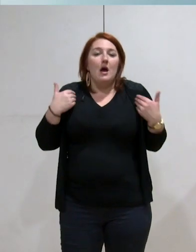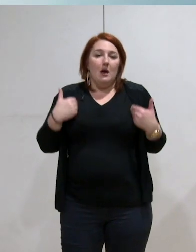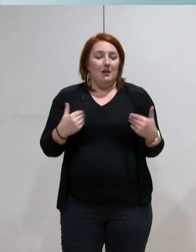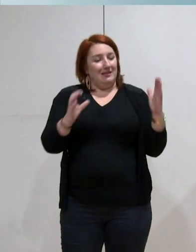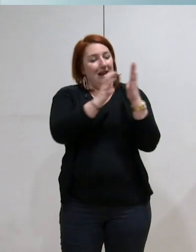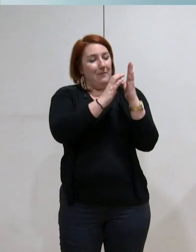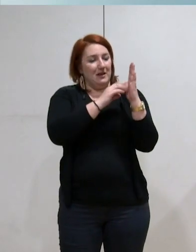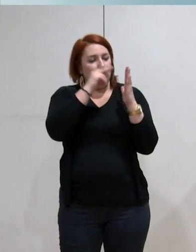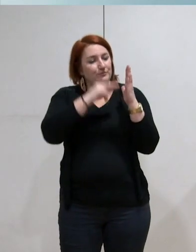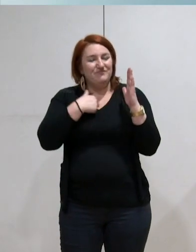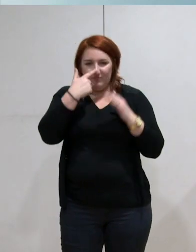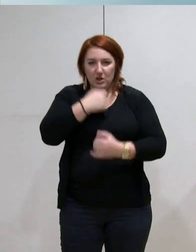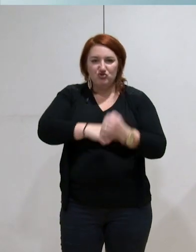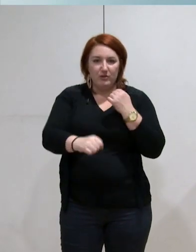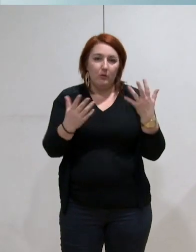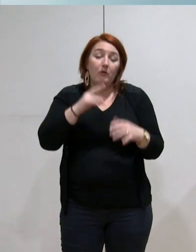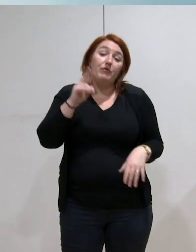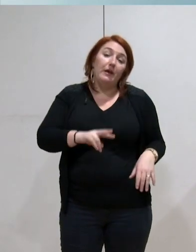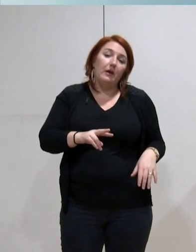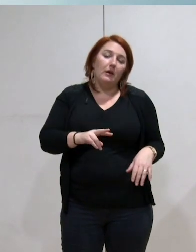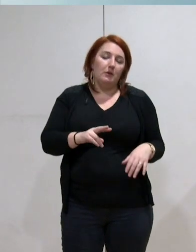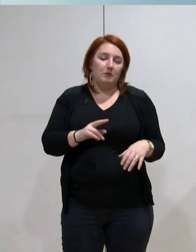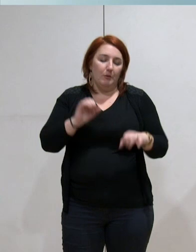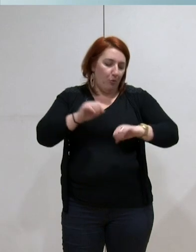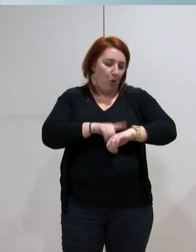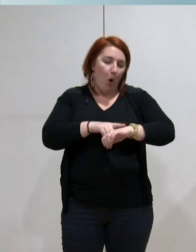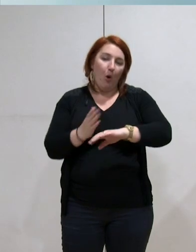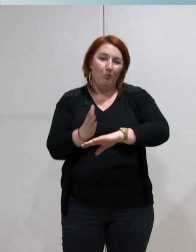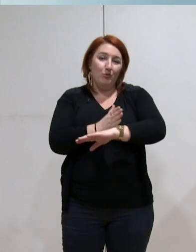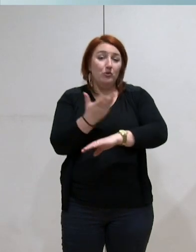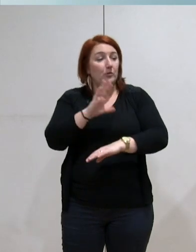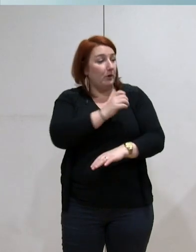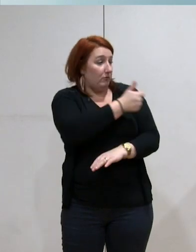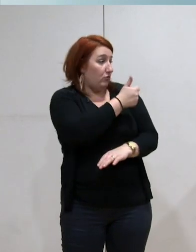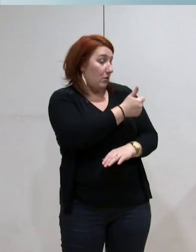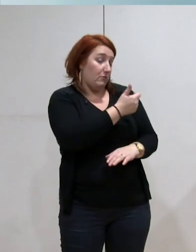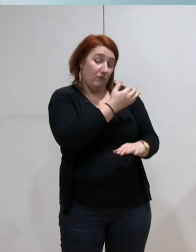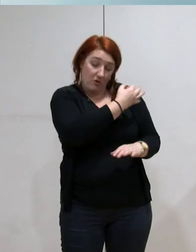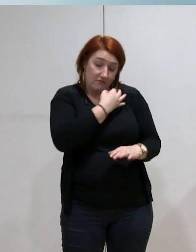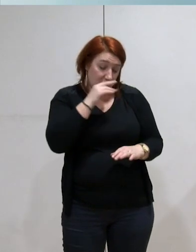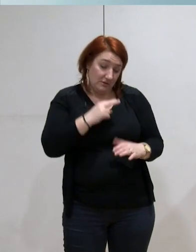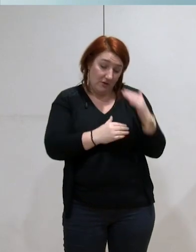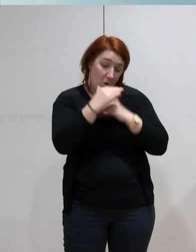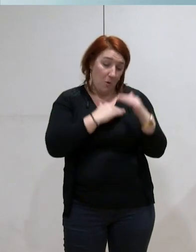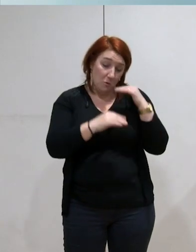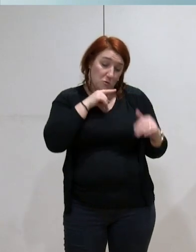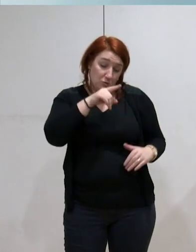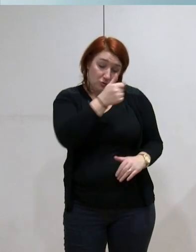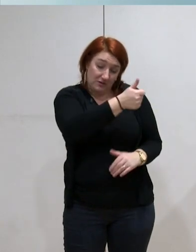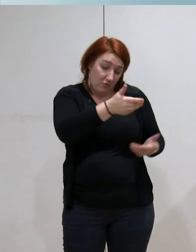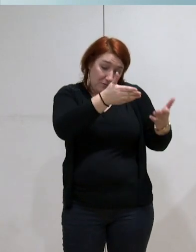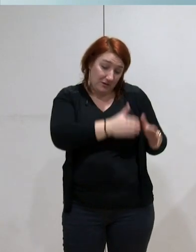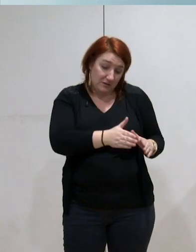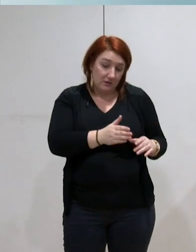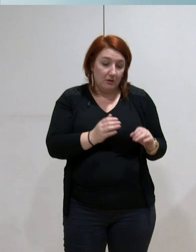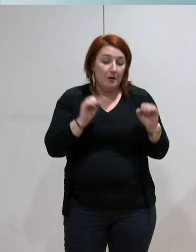délibération c'est vrai qu'elle aurait pu arriver plusôt mais vous le dites vous-même c'est vous qui fixez l'ordre du jour même si on peut